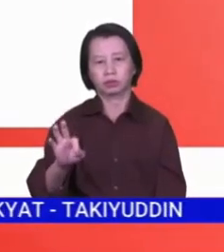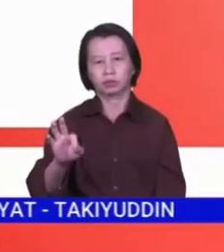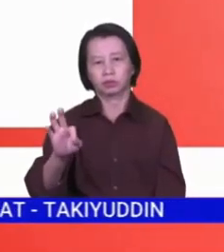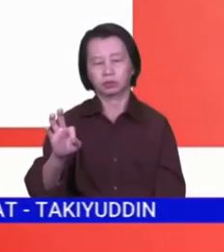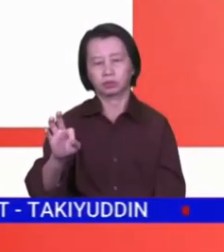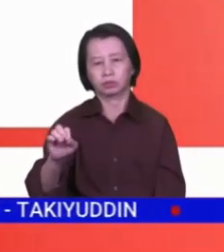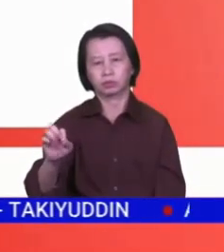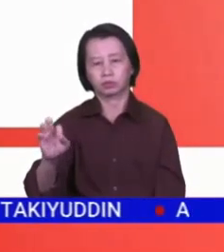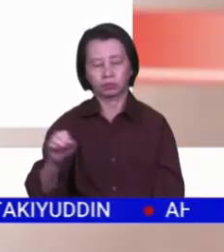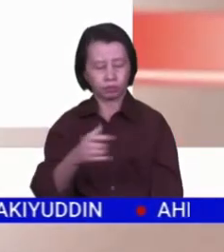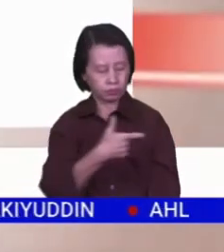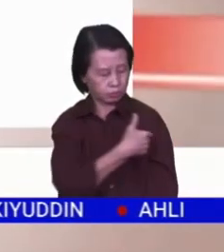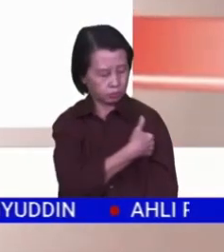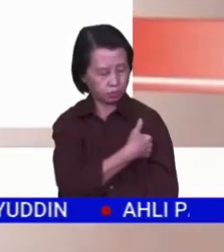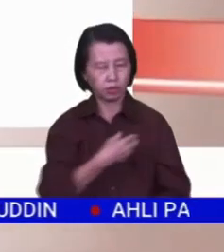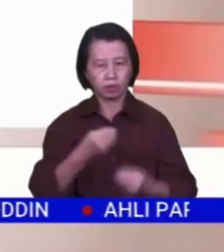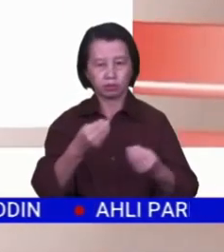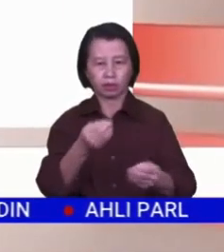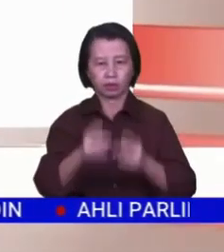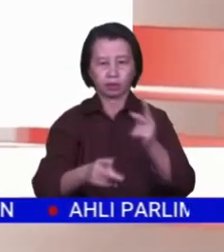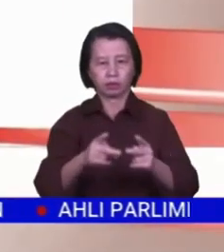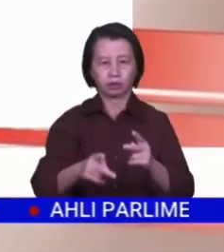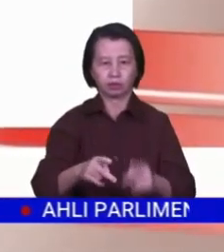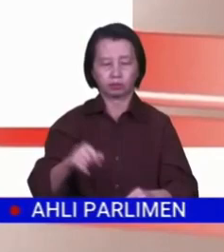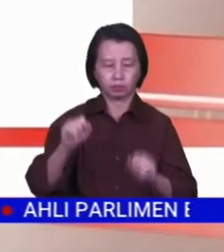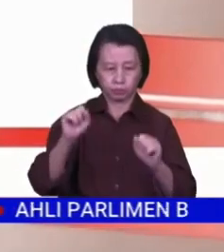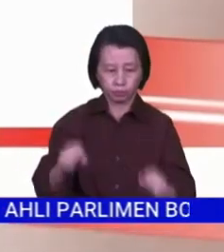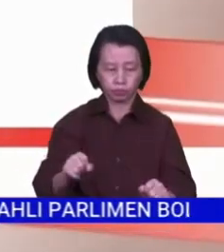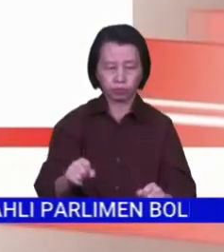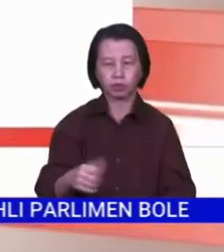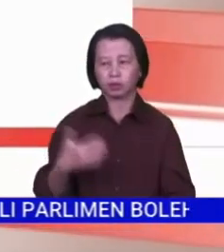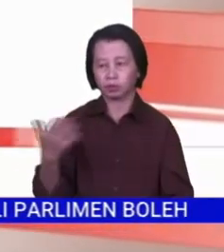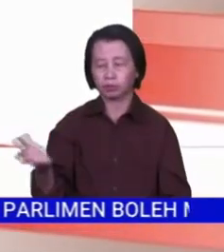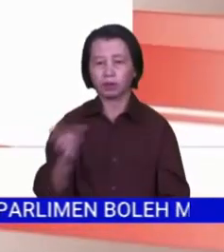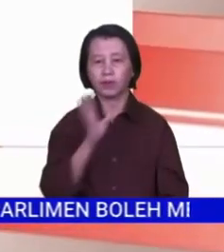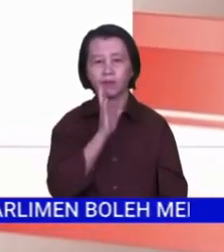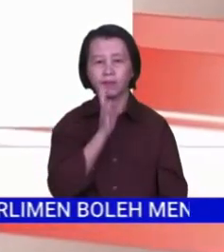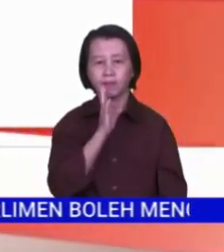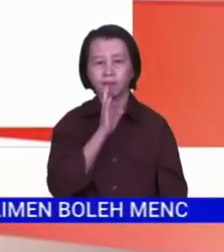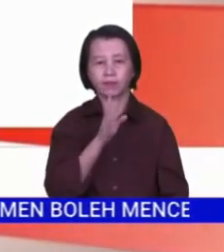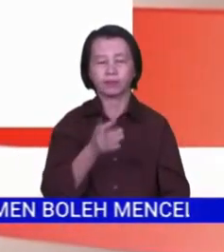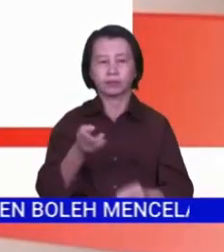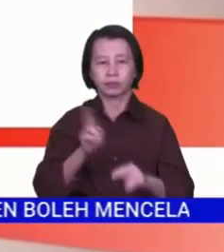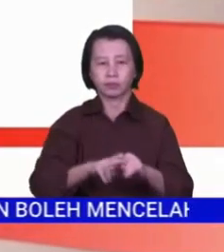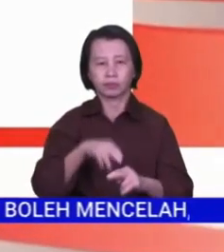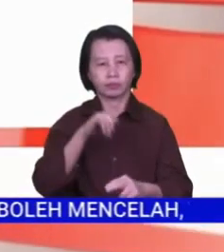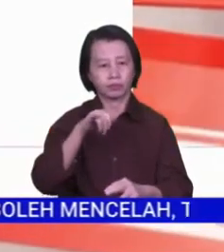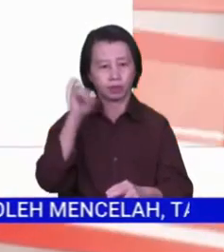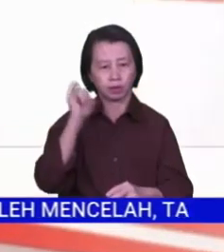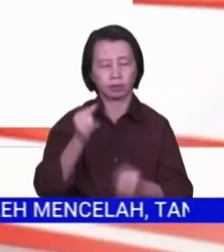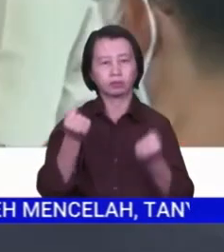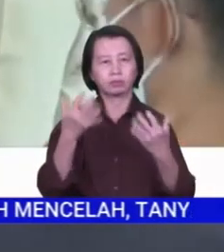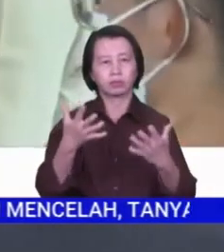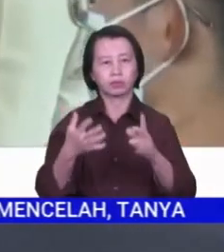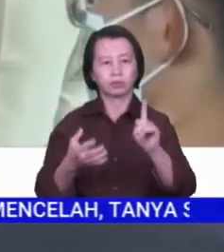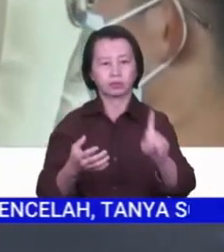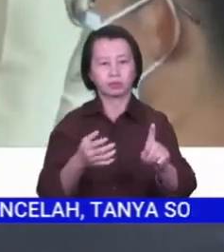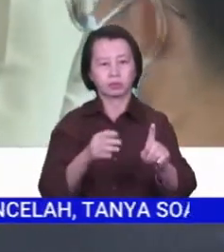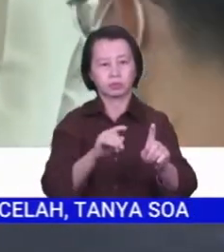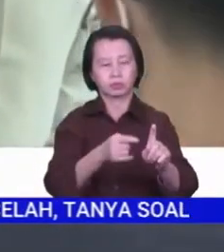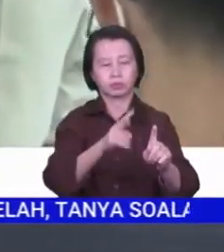93,909 dos telah diberikan kepada penduduk yang layak. Beliau menerusi kenyataan media menambah semalam sejumlah